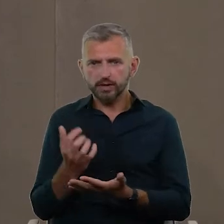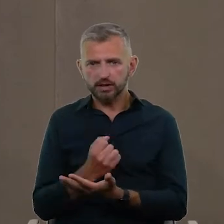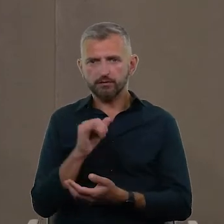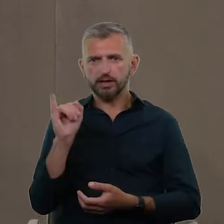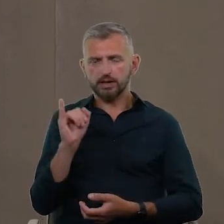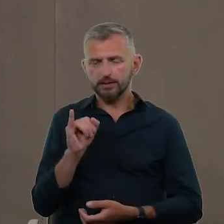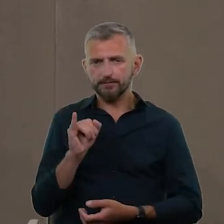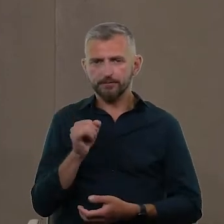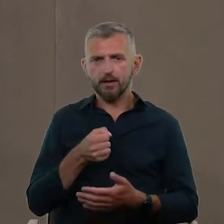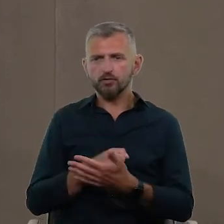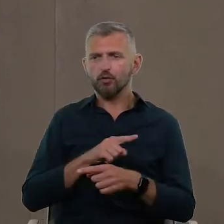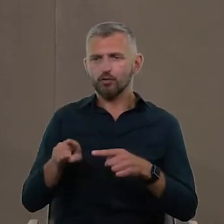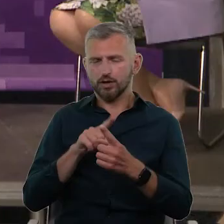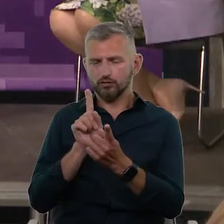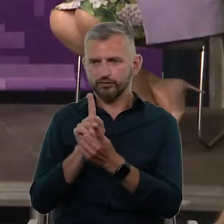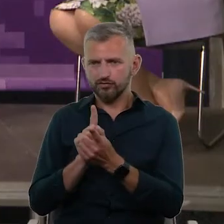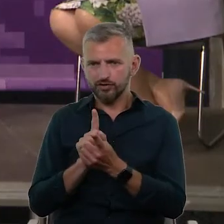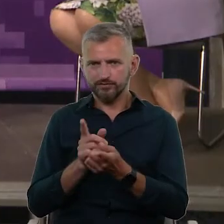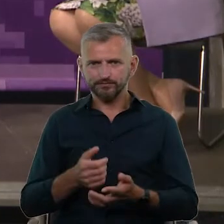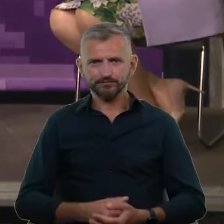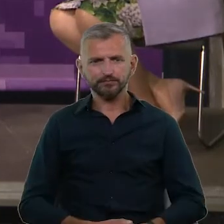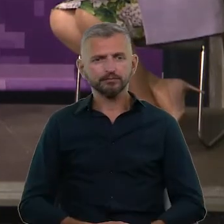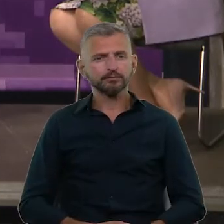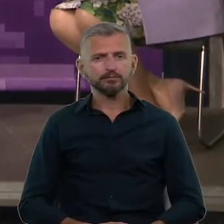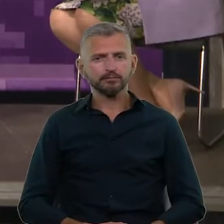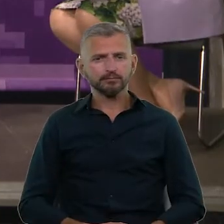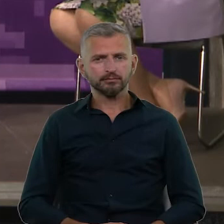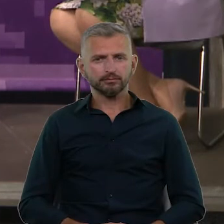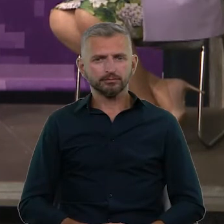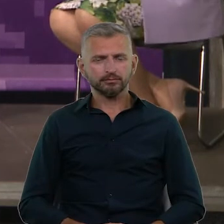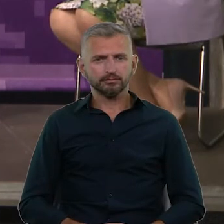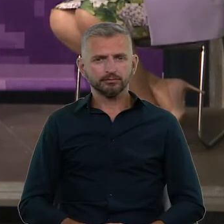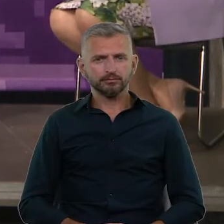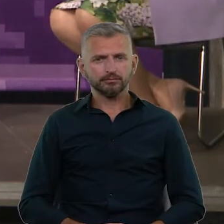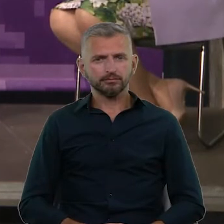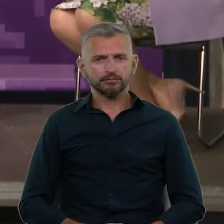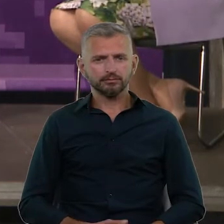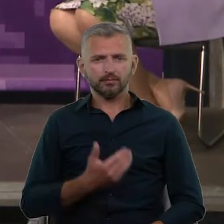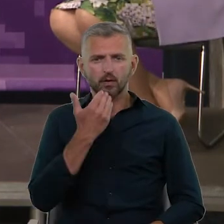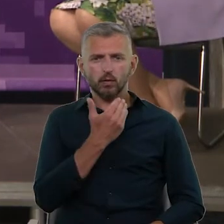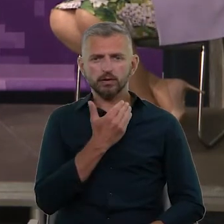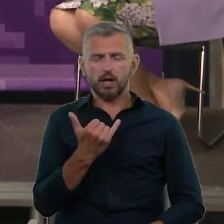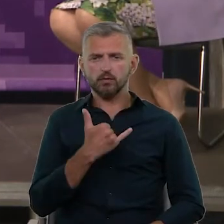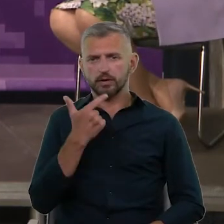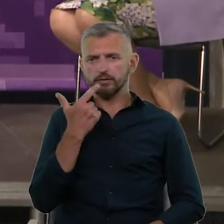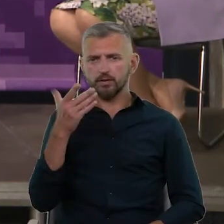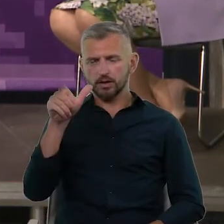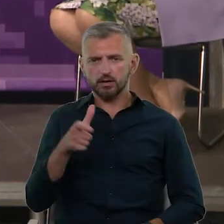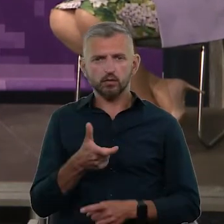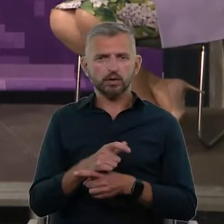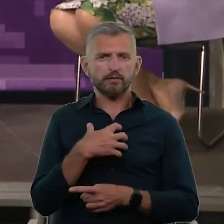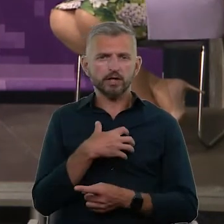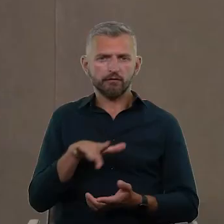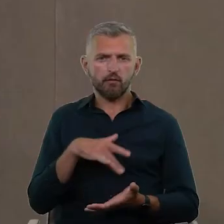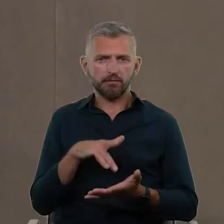і до скорих зустрічей. Дякуємо, пані Олександра. Дякуємо. Остання у нас спікерка з дуже важливого